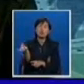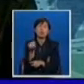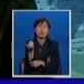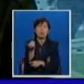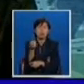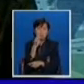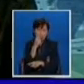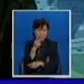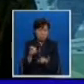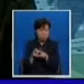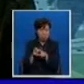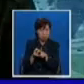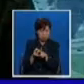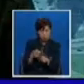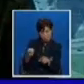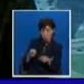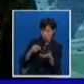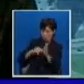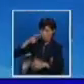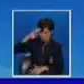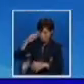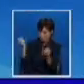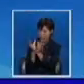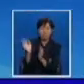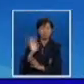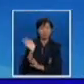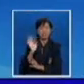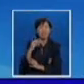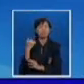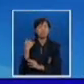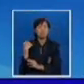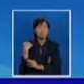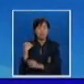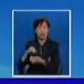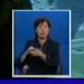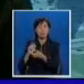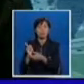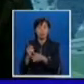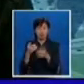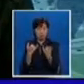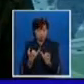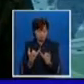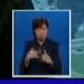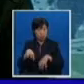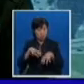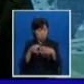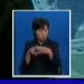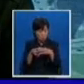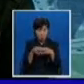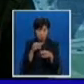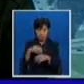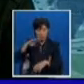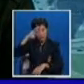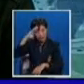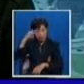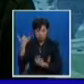ไม่มีนัยยะที่จะมาพูดได้ว่ามีความแตกแยกในกองทัพจะเห็นว่าขณะนี้เราจัดกำลังมาจากกองทัพภาคต่างๆ